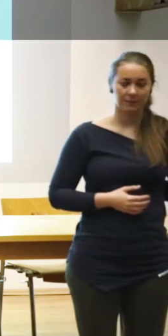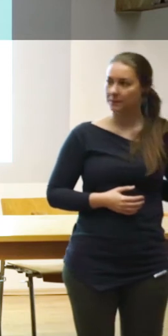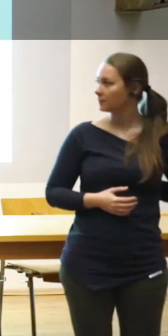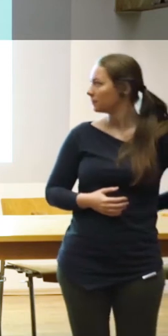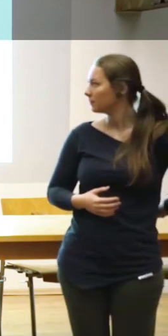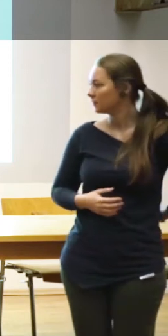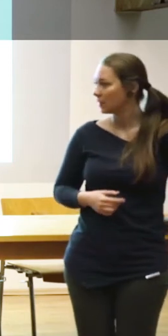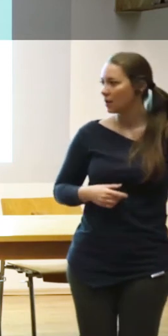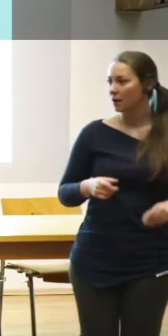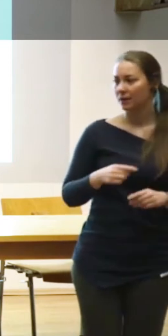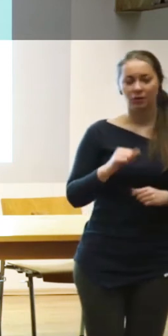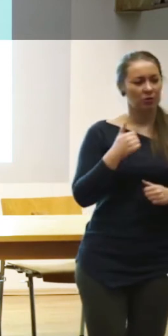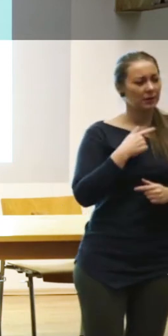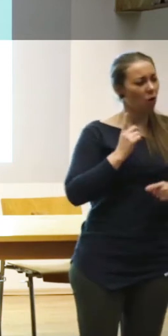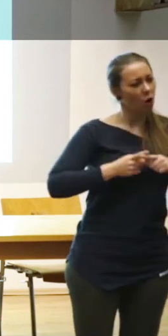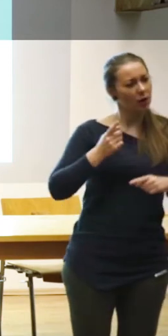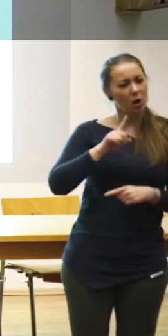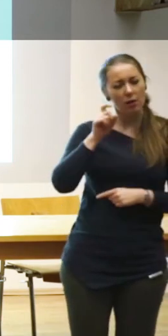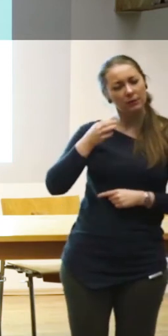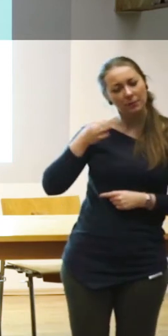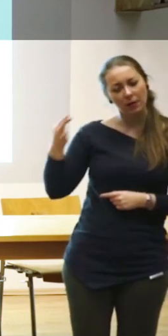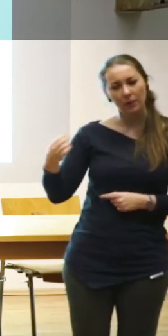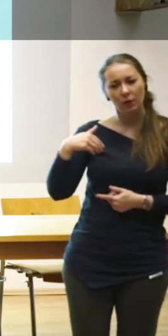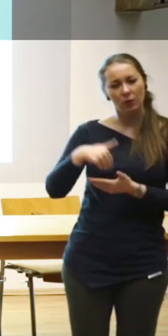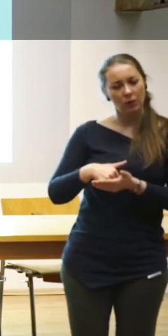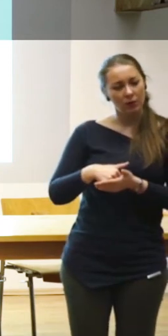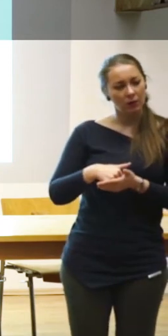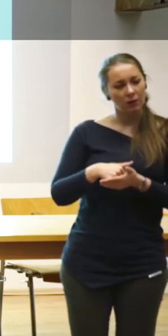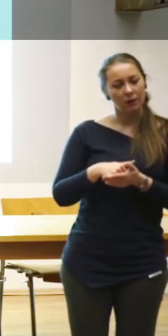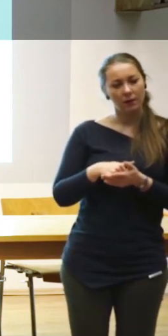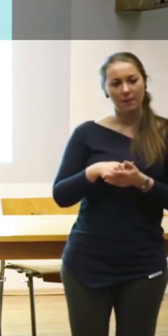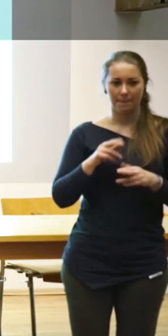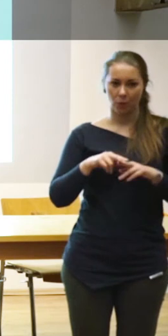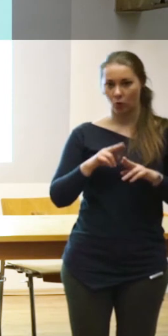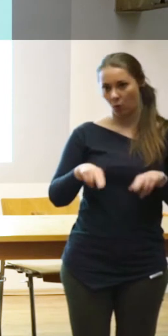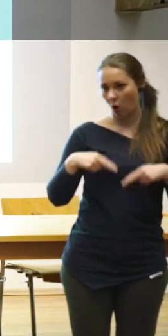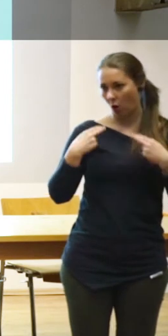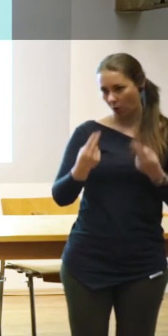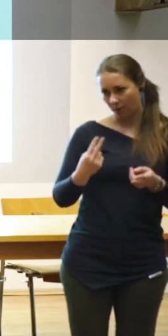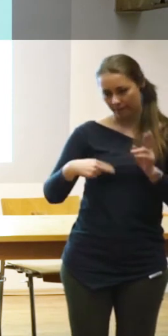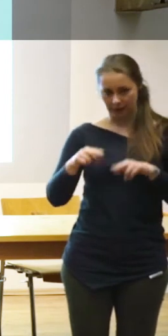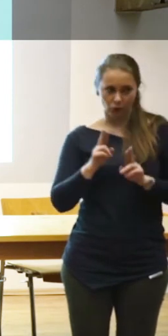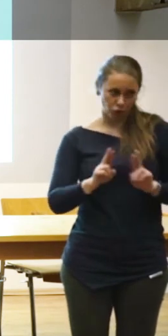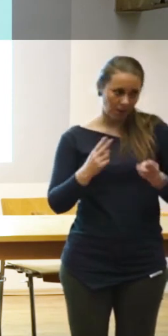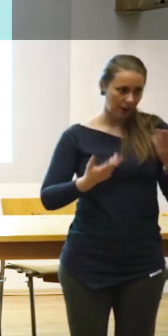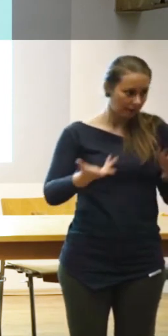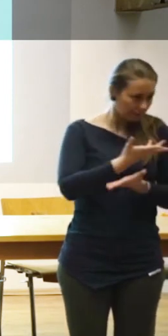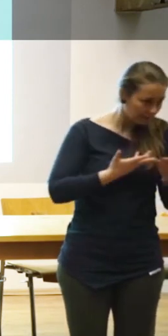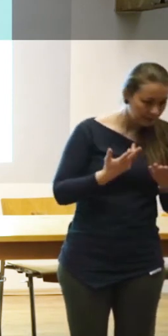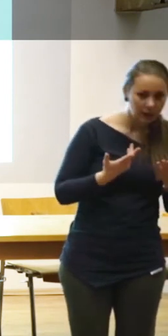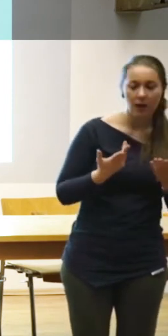Vlastně mě k tomu jenom napadla taková konkrétní otázka, do jaké míry, o které potom se asi budeme taky moc dál bavit, do jaké